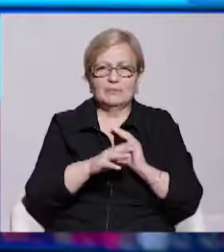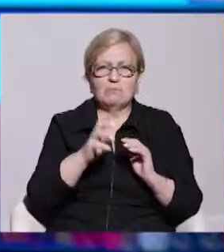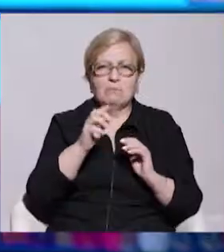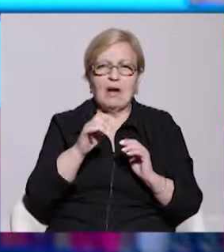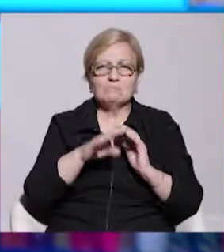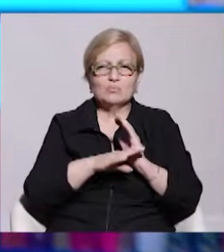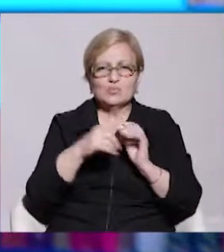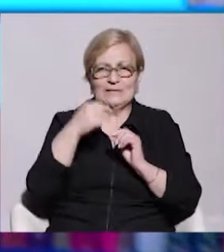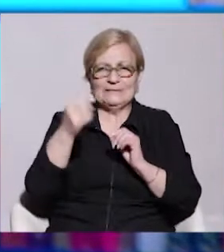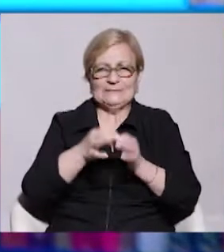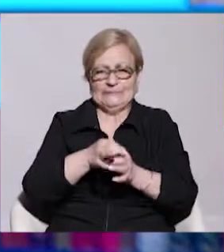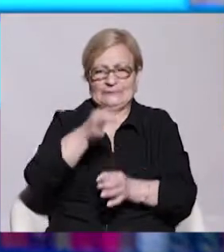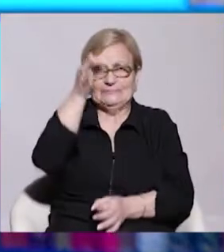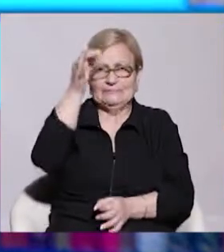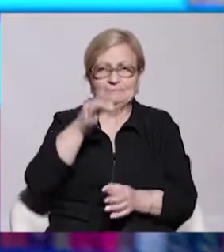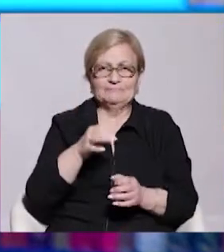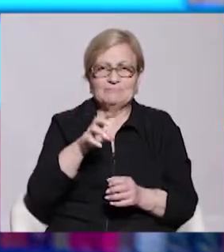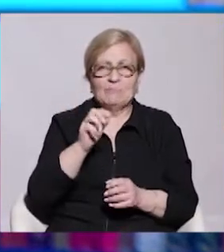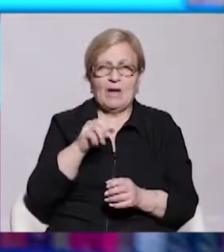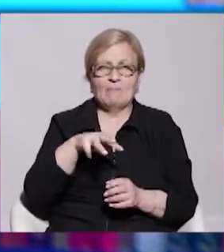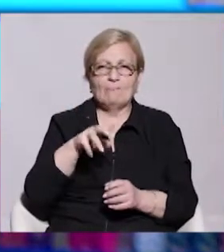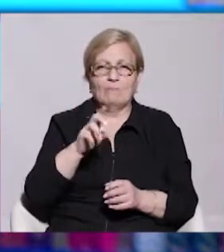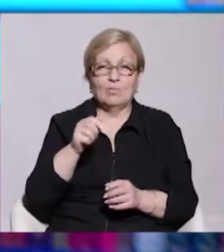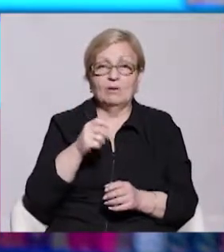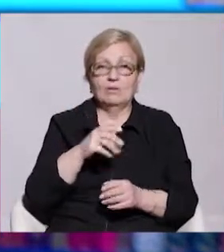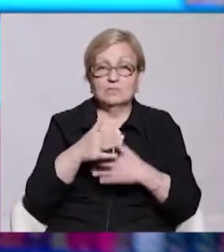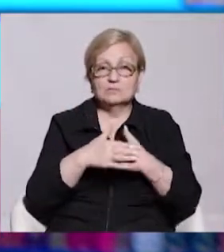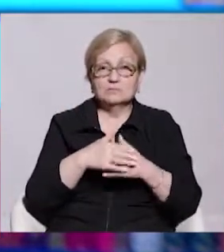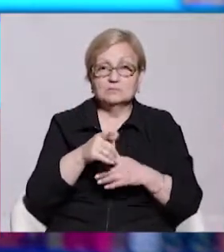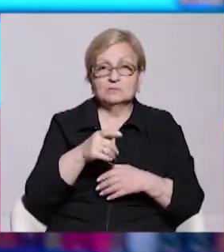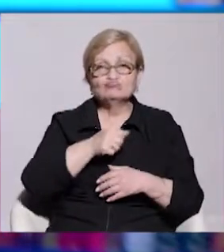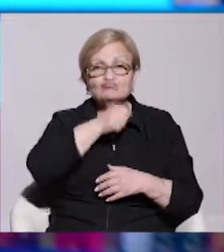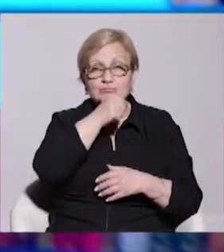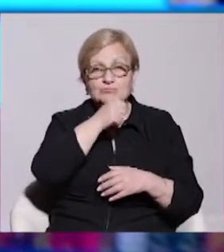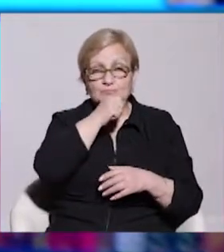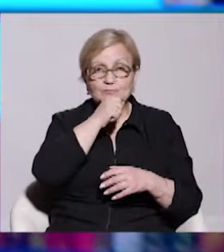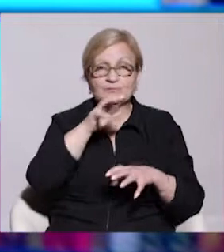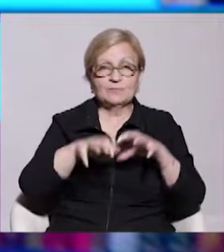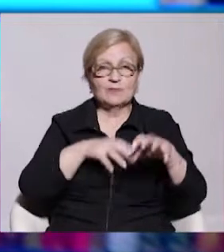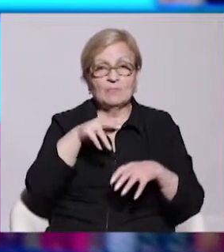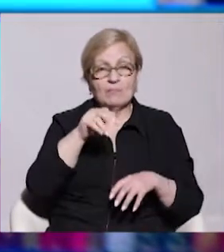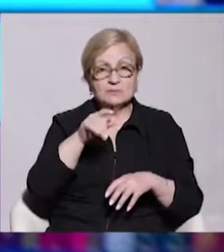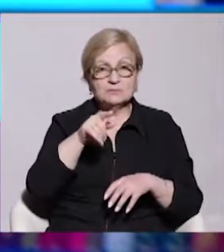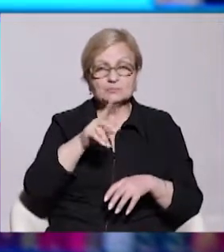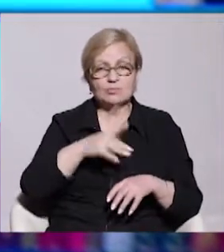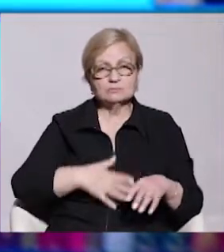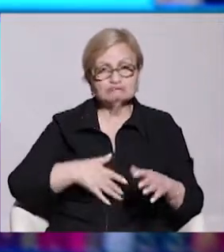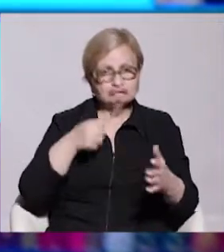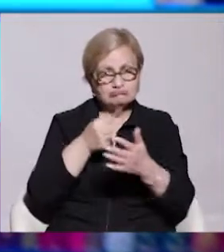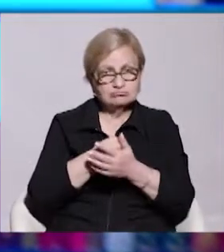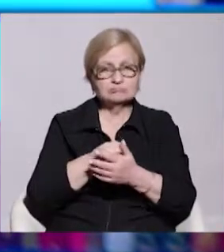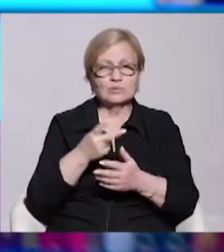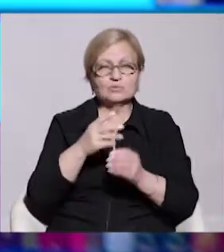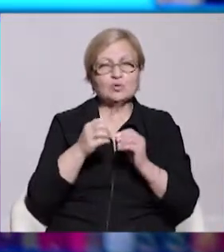ფოთლები. დაახლოებით 15 კილოგრამი სჭირდება მას ეს დასრულ პანდას, რომ დანაყრდეს